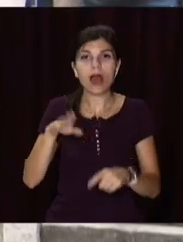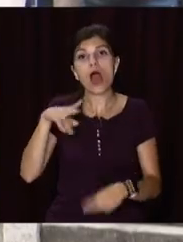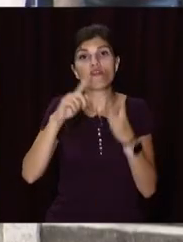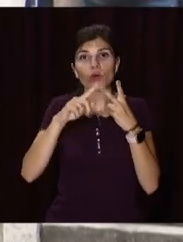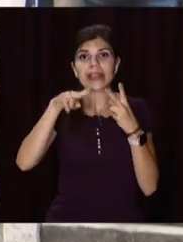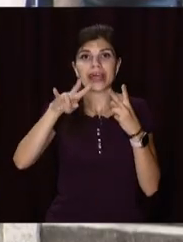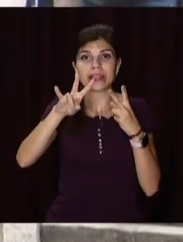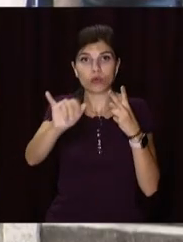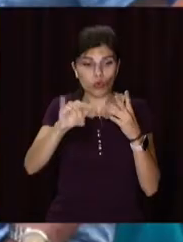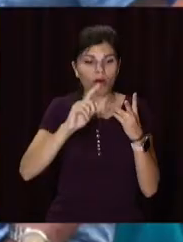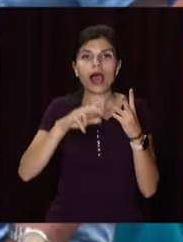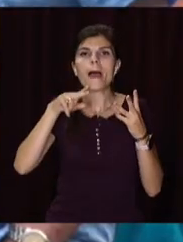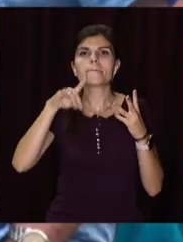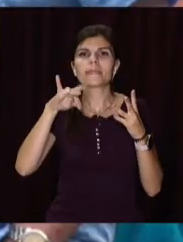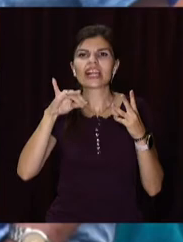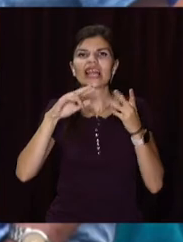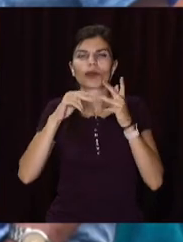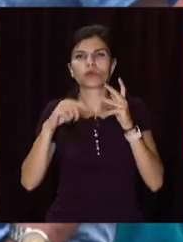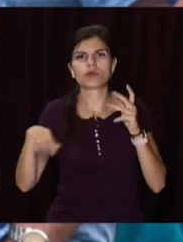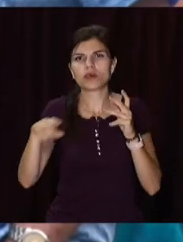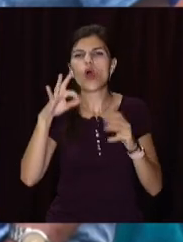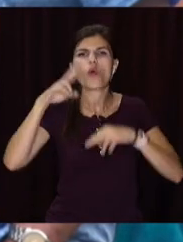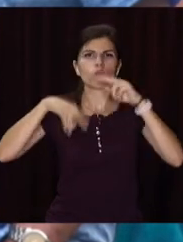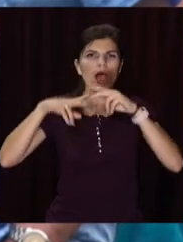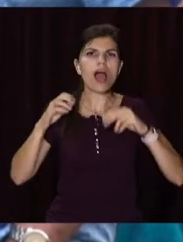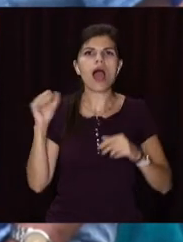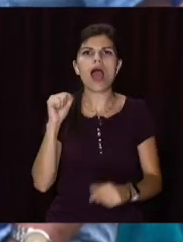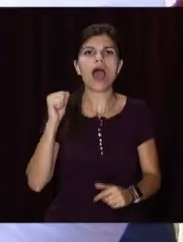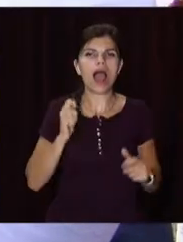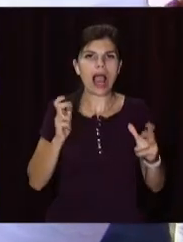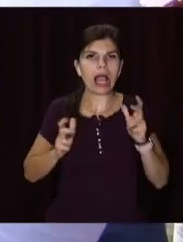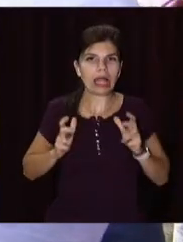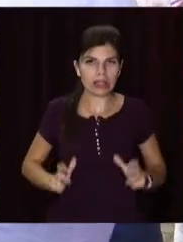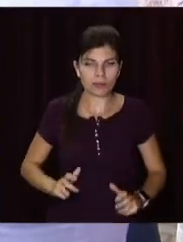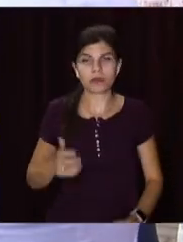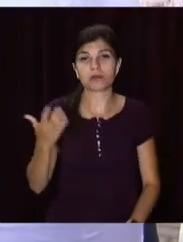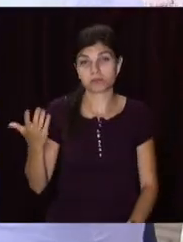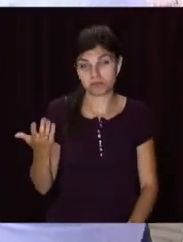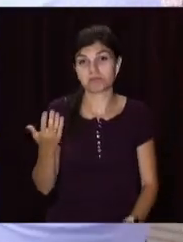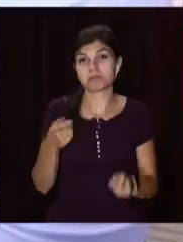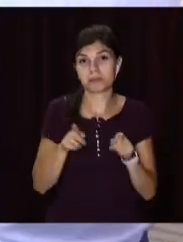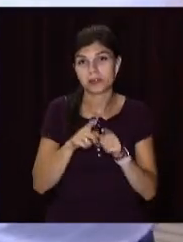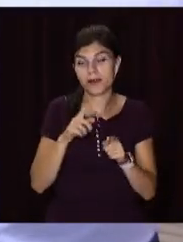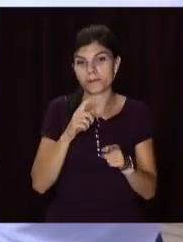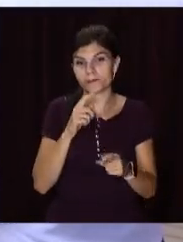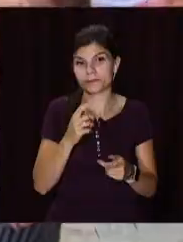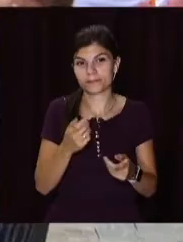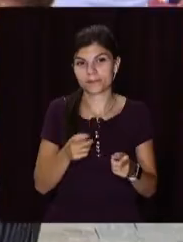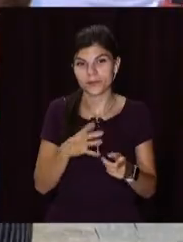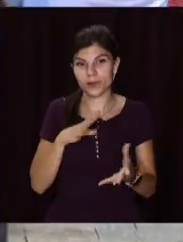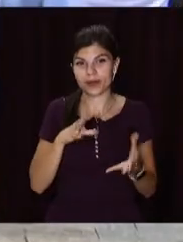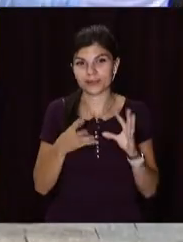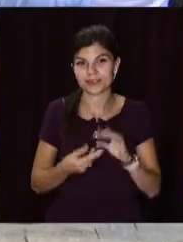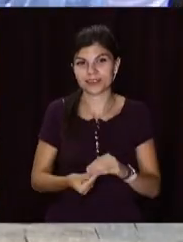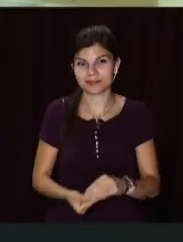А третє виборола Придніпровська державна академія будівництва та архітектури. Вікторія Вахрушина, Володимир Туркулець, Open News,